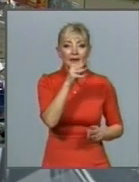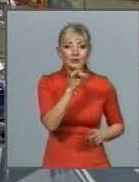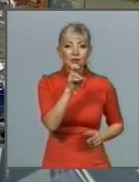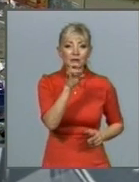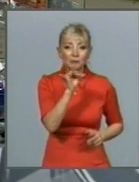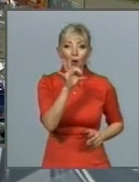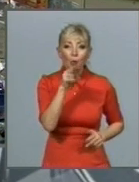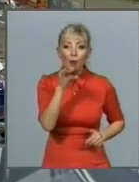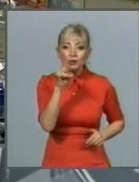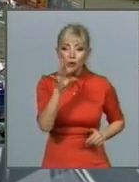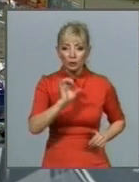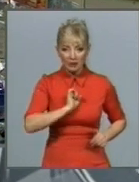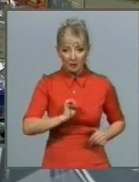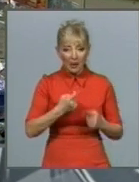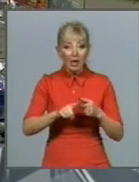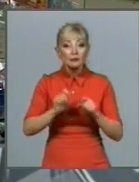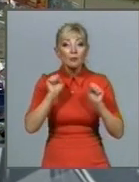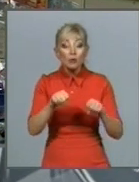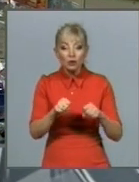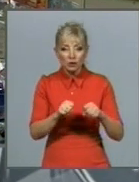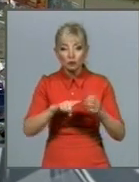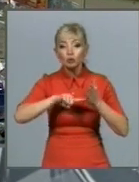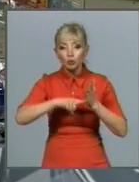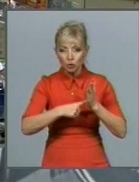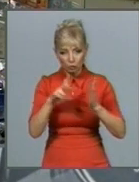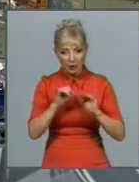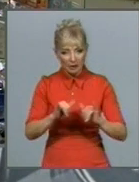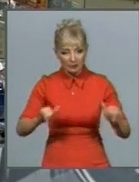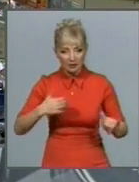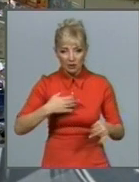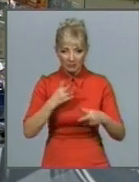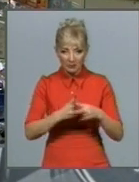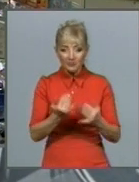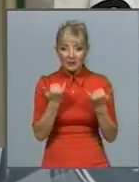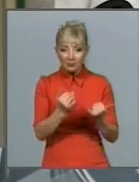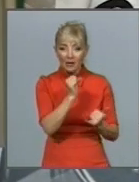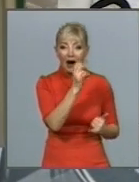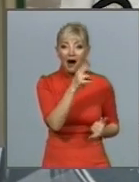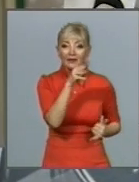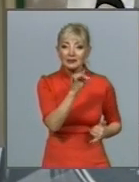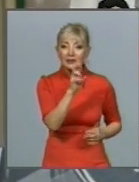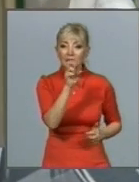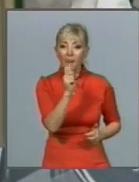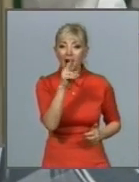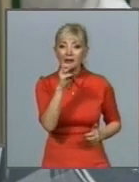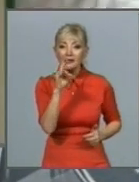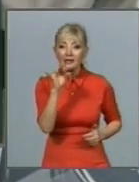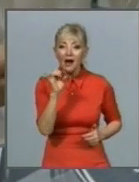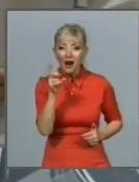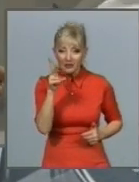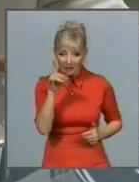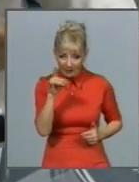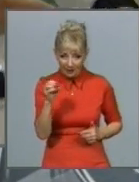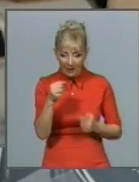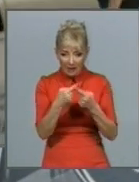може поставити крах на розвитку нашої медицини. Сьогодні антибактеріальні препарати не діють і не активні на